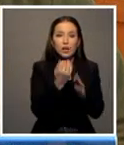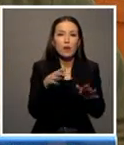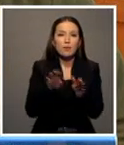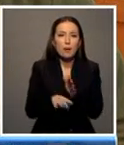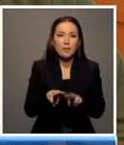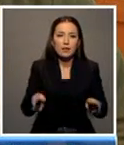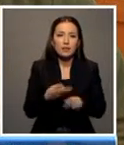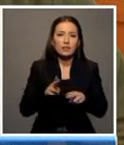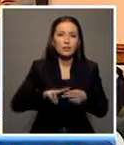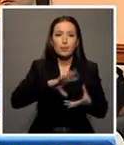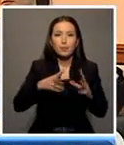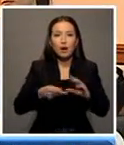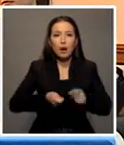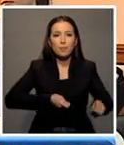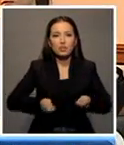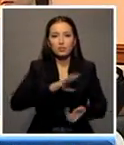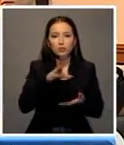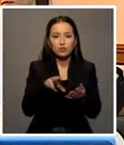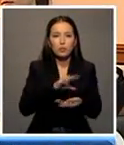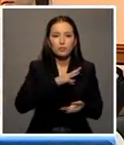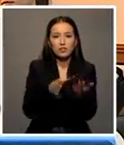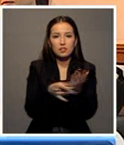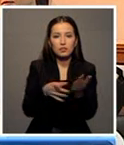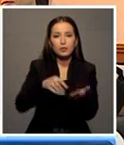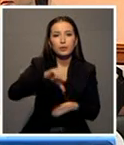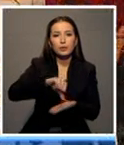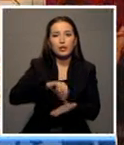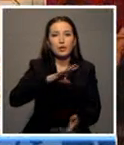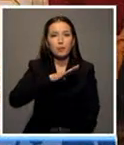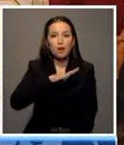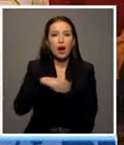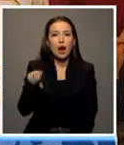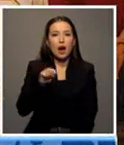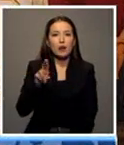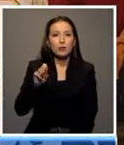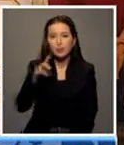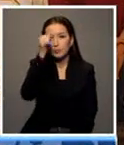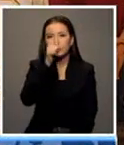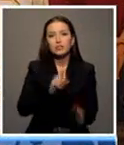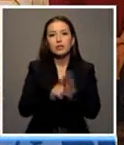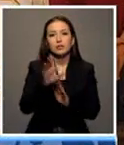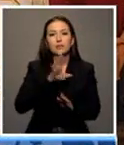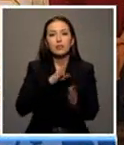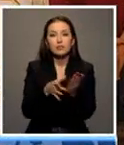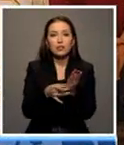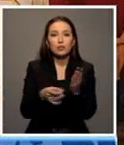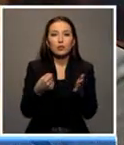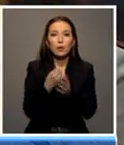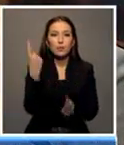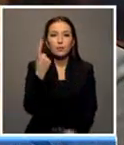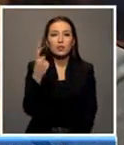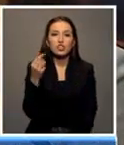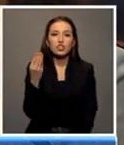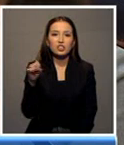орынбасарлары, облыстық басқарма басшылары тапсырып жатыр. Жадыңызға салайық, ақпан айынан басталған кешенді аттестация 1 шілдеге дейін